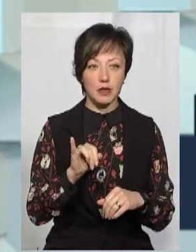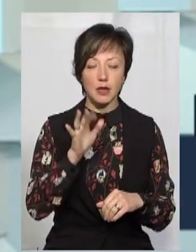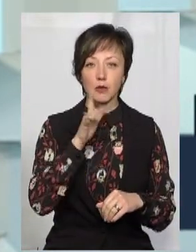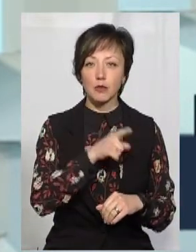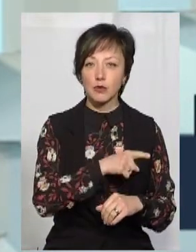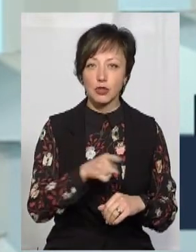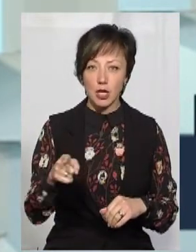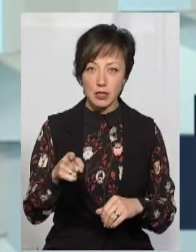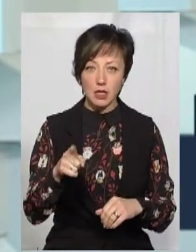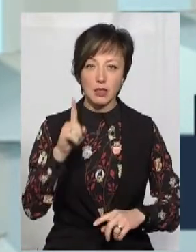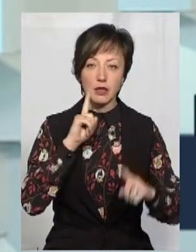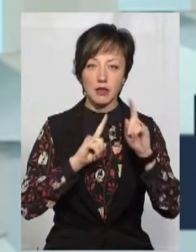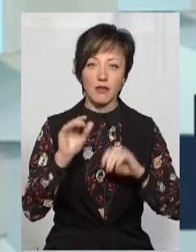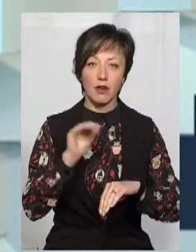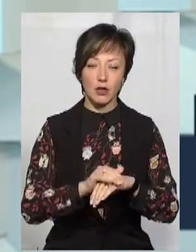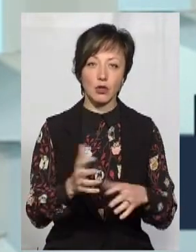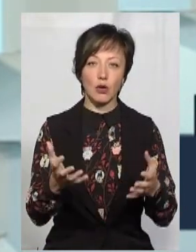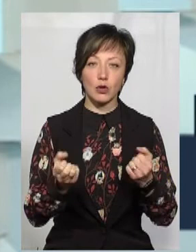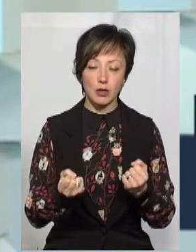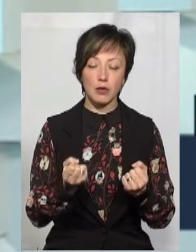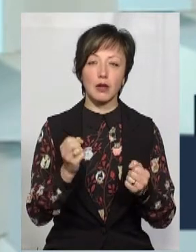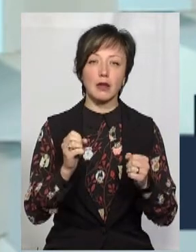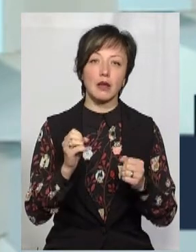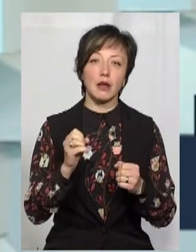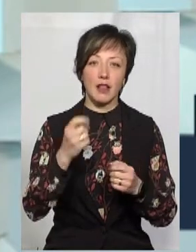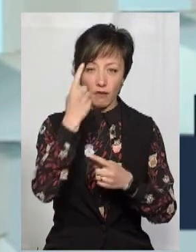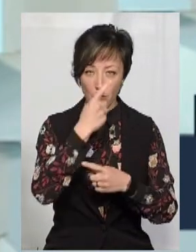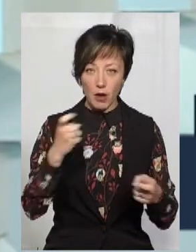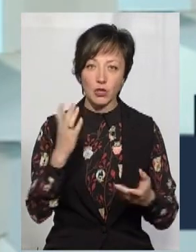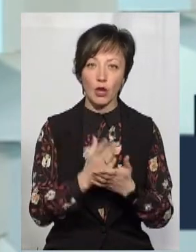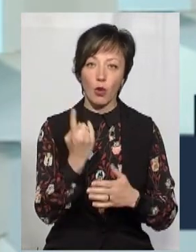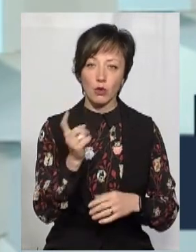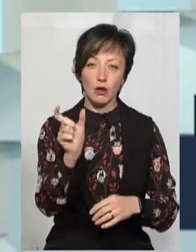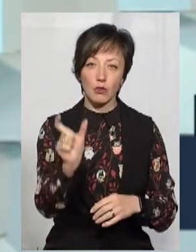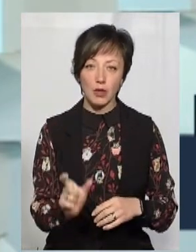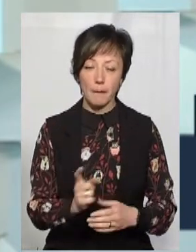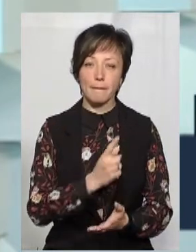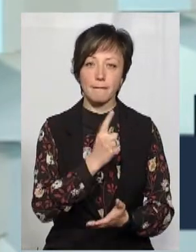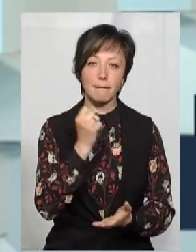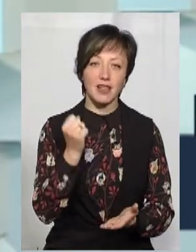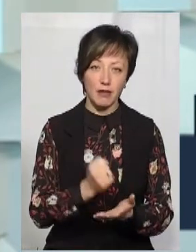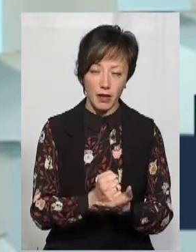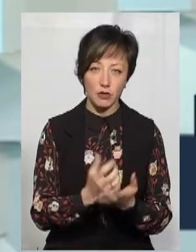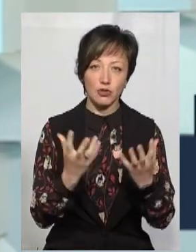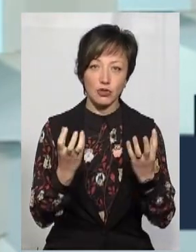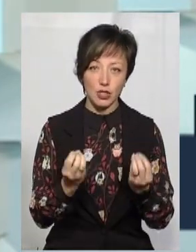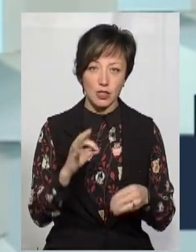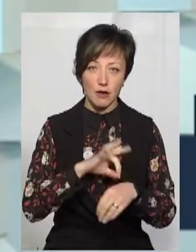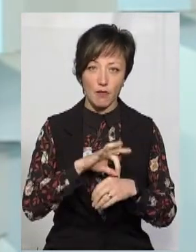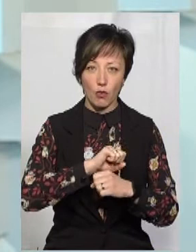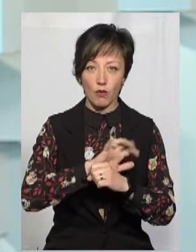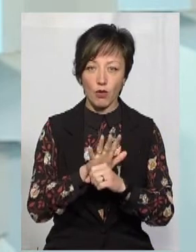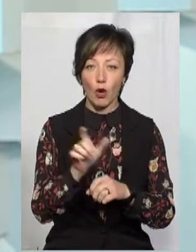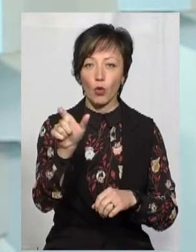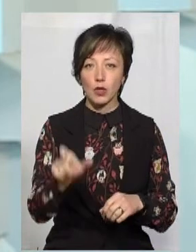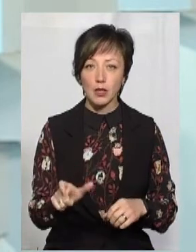час засідання фактично ми отримали дані, що є ще одна особа, якою підтвердився випадок захворювання на COVID-19. Це особа з